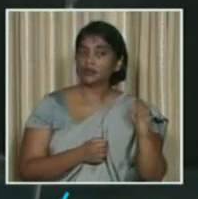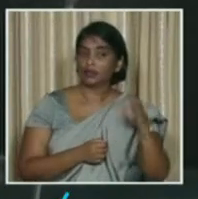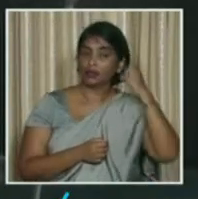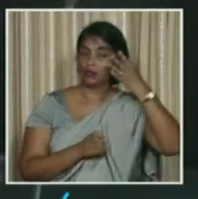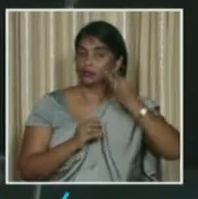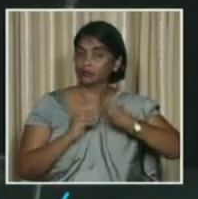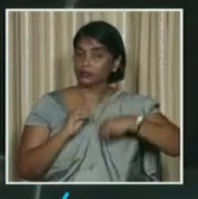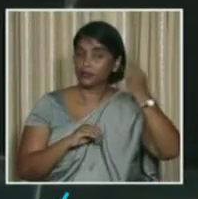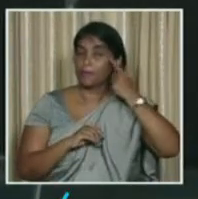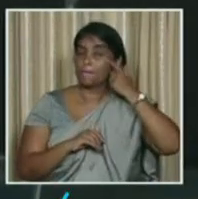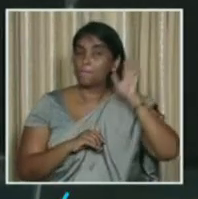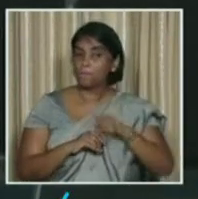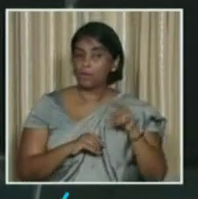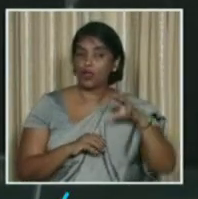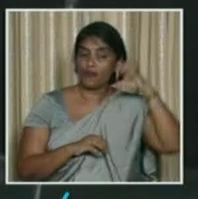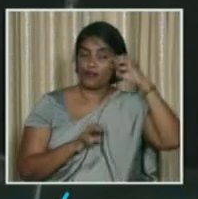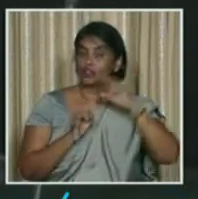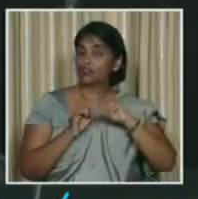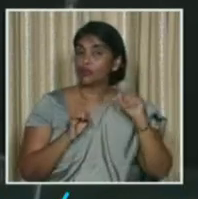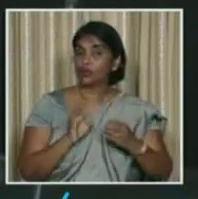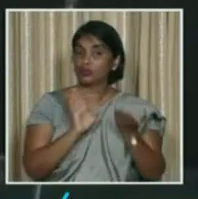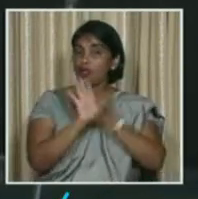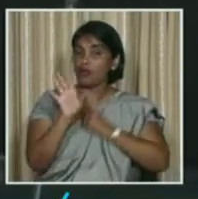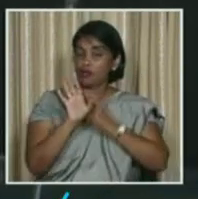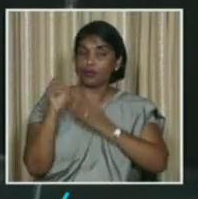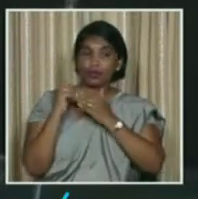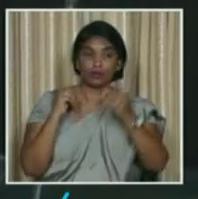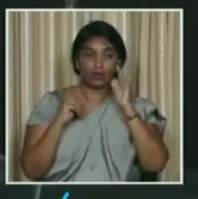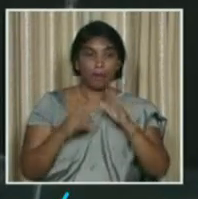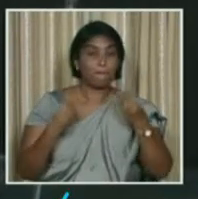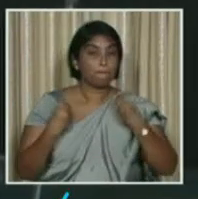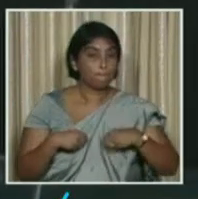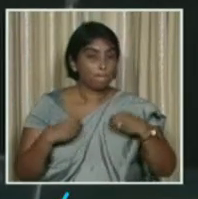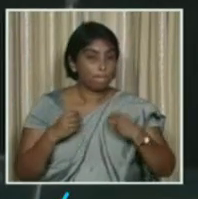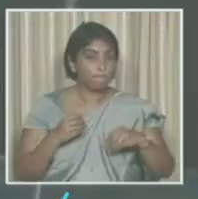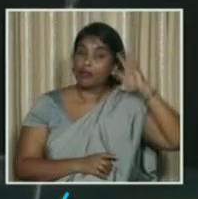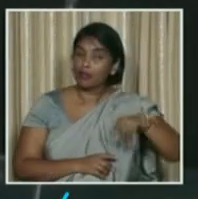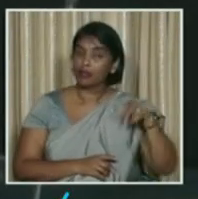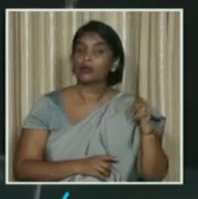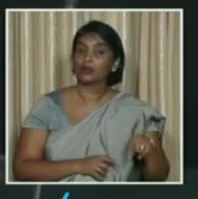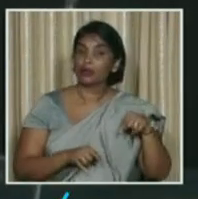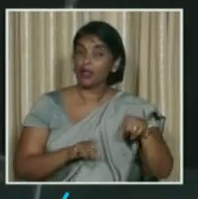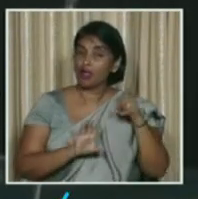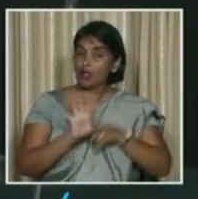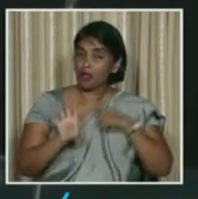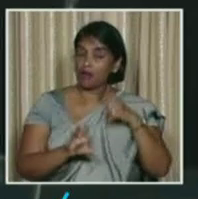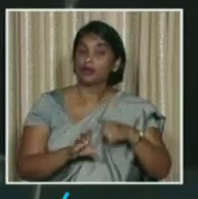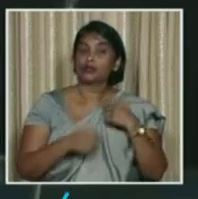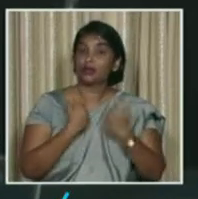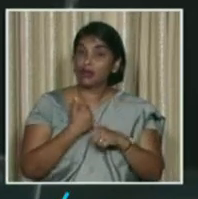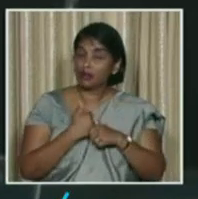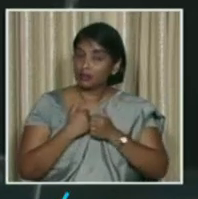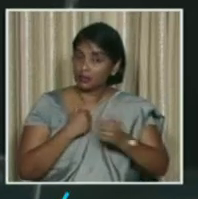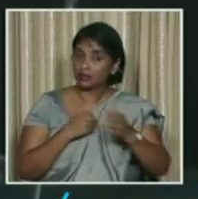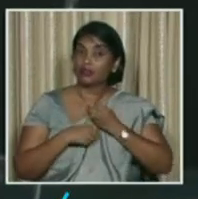ගාස්තු ක්‍රමයේ තුලින් බලාපොරොත්තු වෙන්නේ විදුලි බල මණ්ඩලයේ පසුගිය වර්ෂවල තිවෙච්ච අලාභයන් පියවා ගැනීම නෙවෙයි. මේ වර්ෂයේ ජනනය